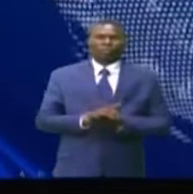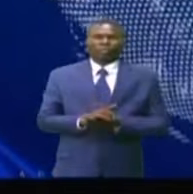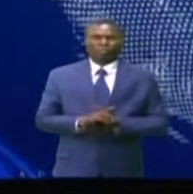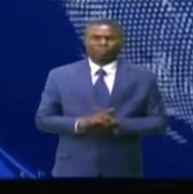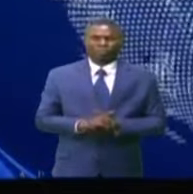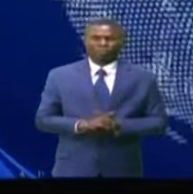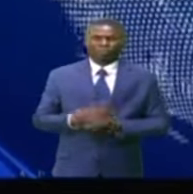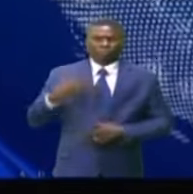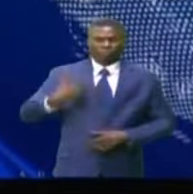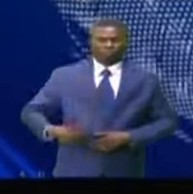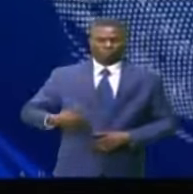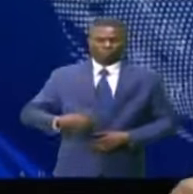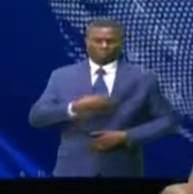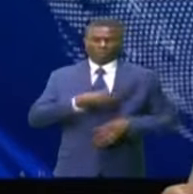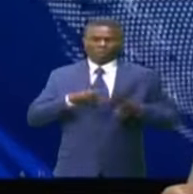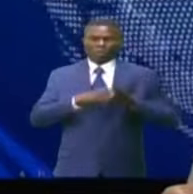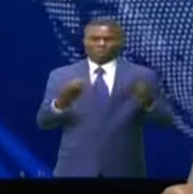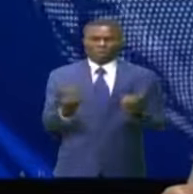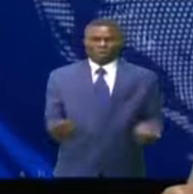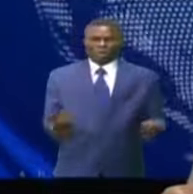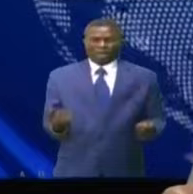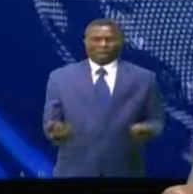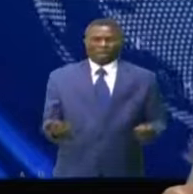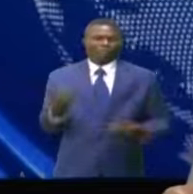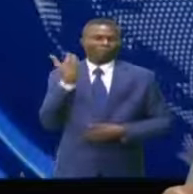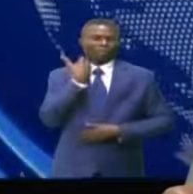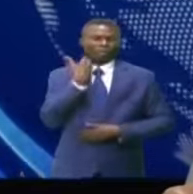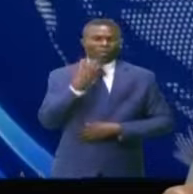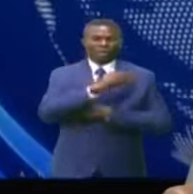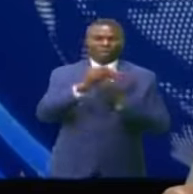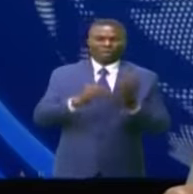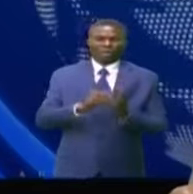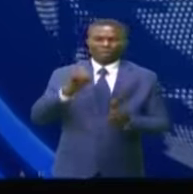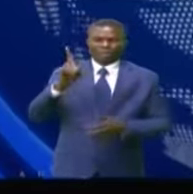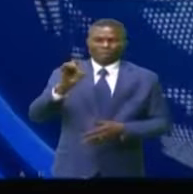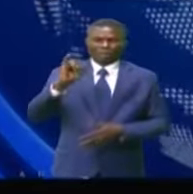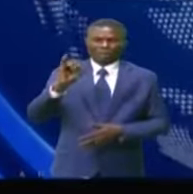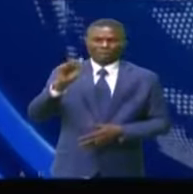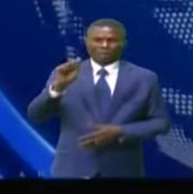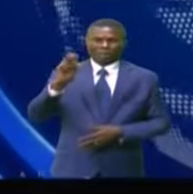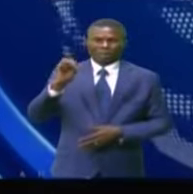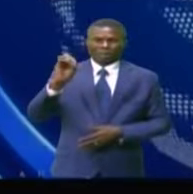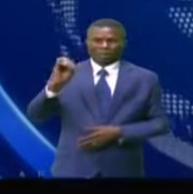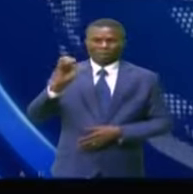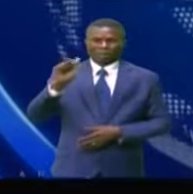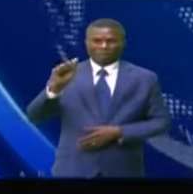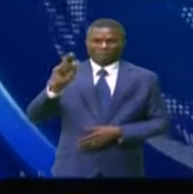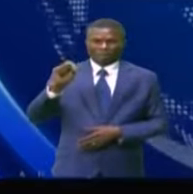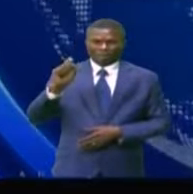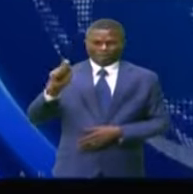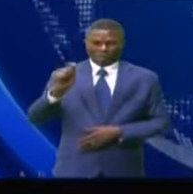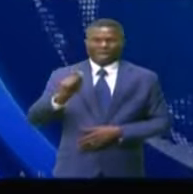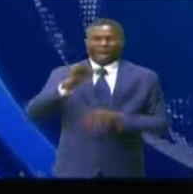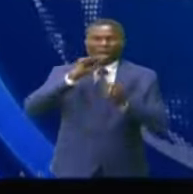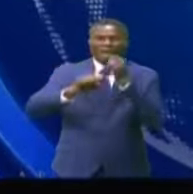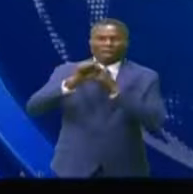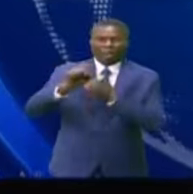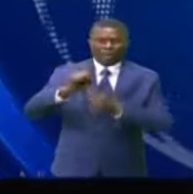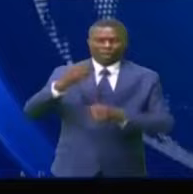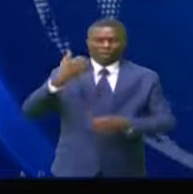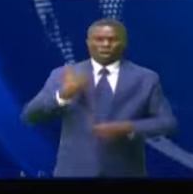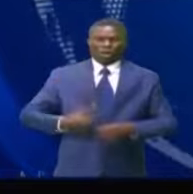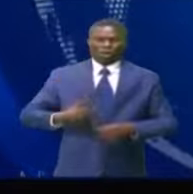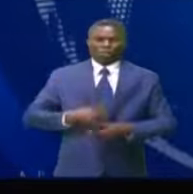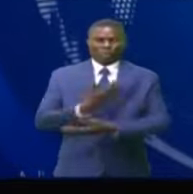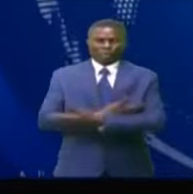Des opérations à cœur ouvert des enfants malades. Le Centre Diamant vient d'organiser une campagne de chirurgie pédiatrique